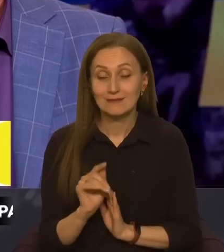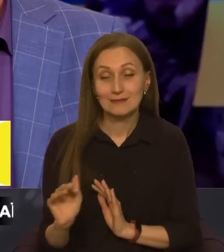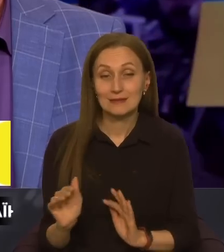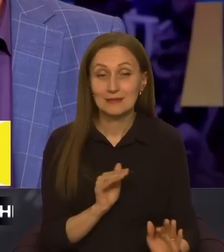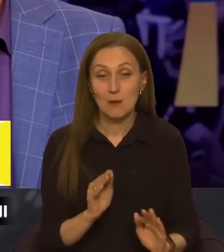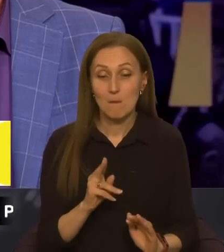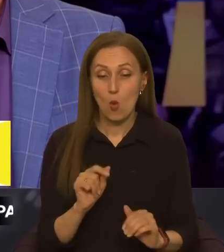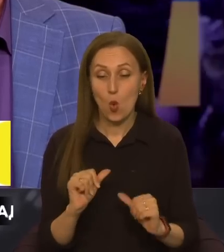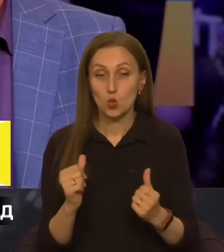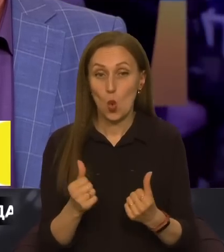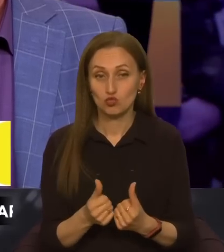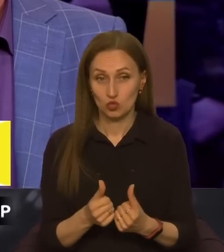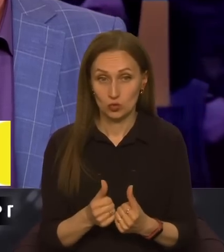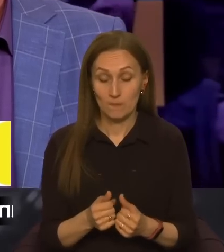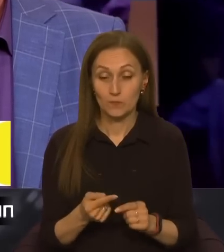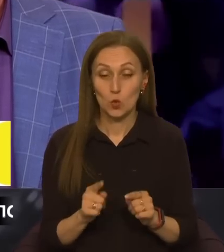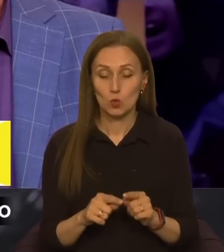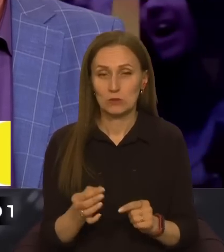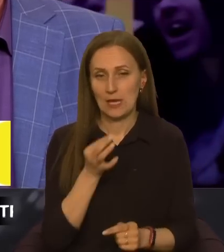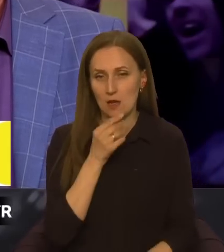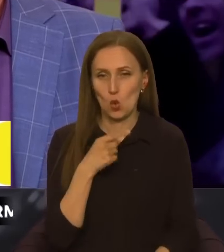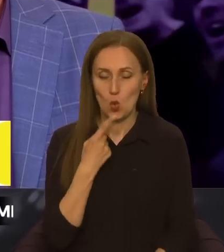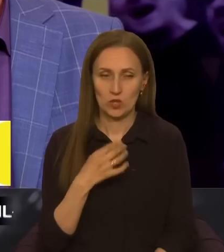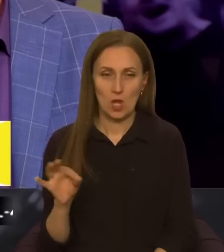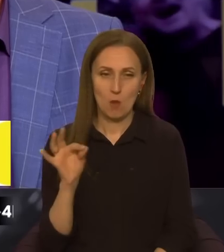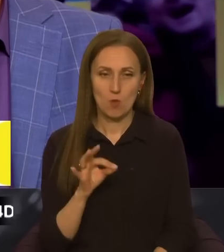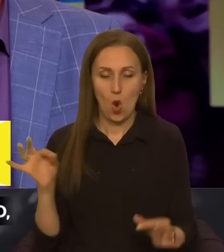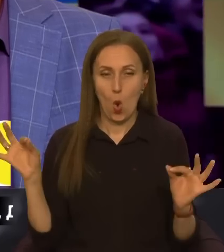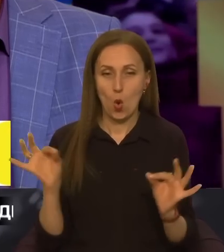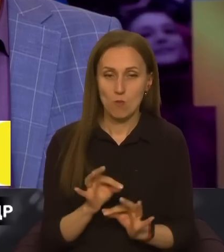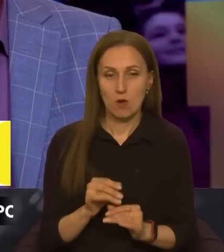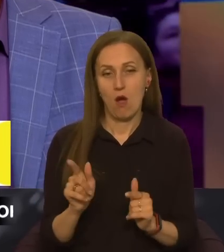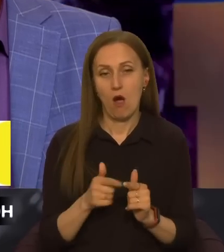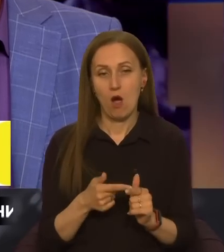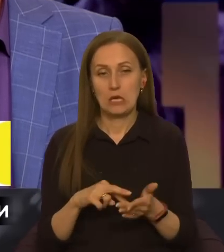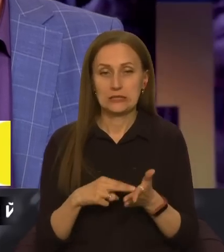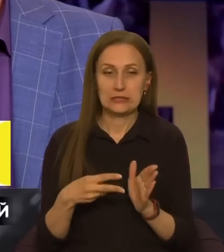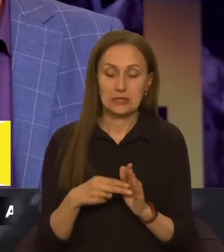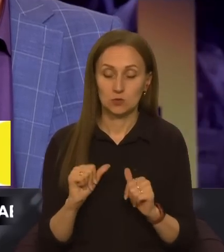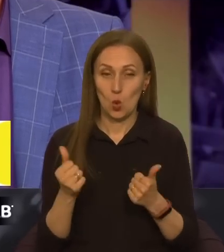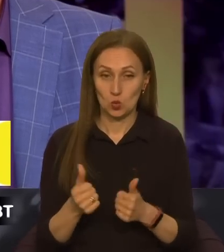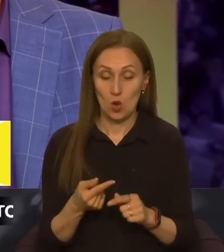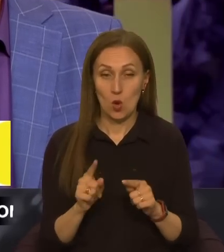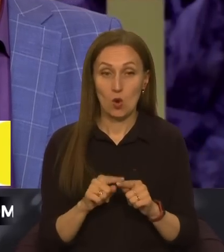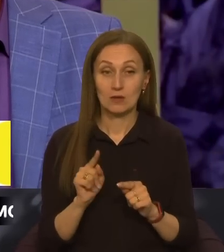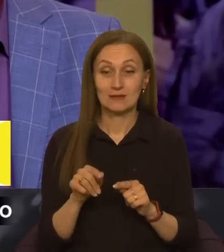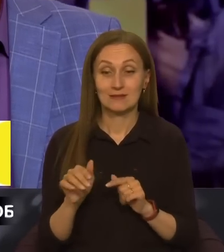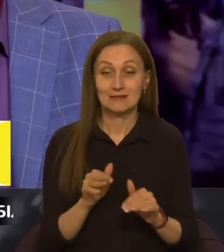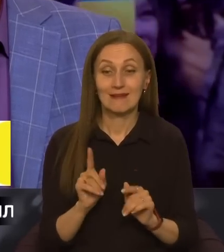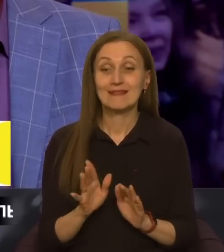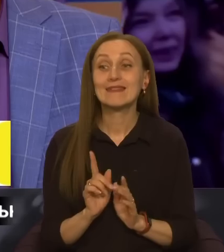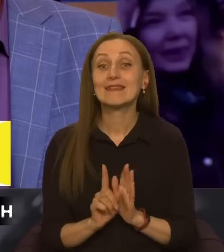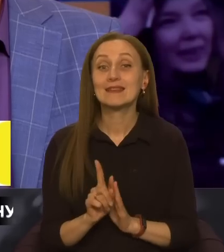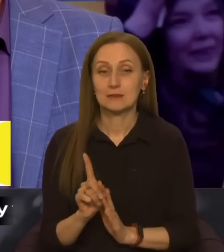по оточенню. Тому зарано говорити про оперативне або тактичне оточення. Процес цей тільки в